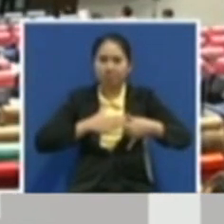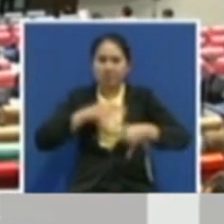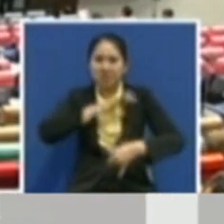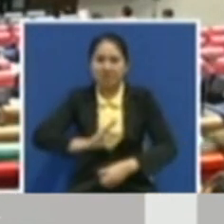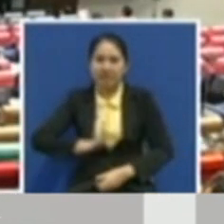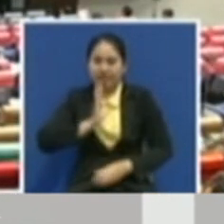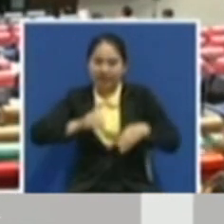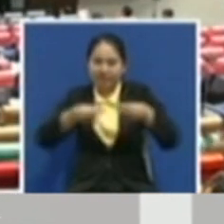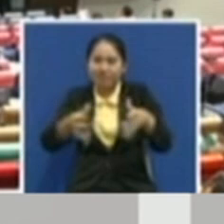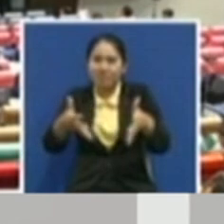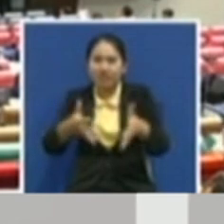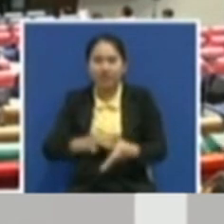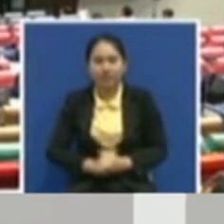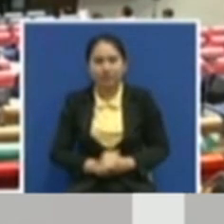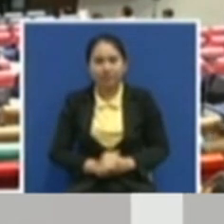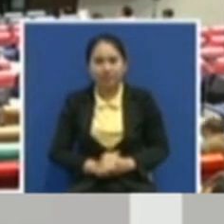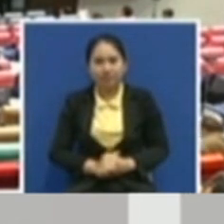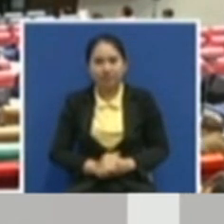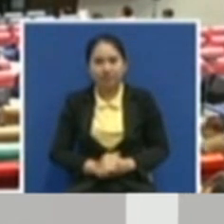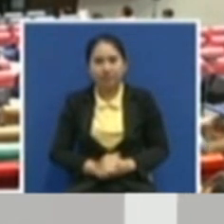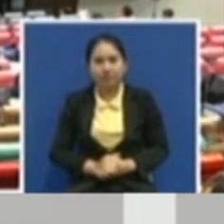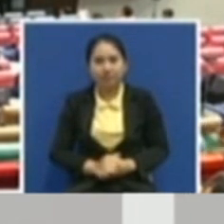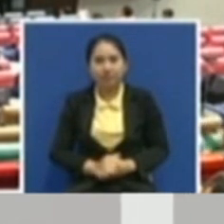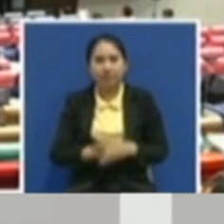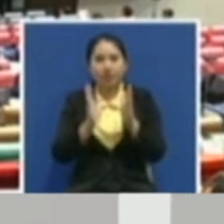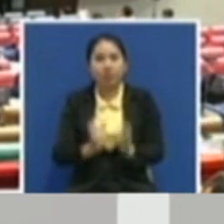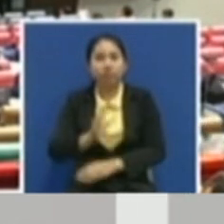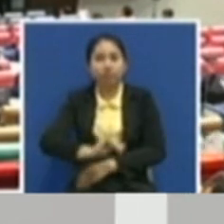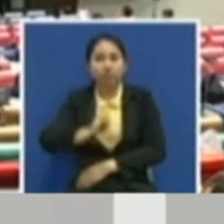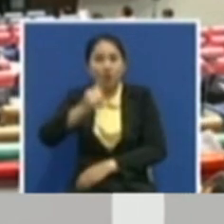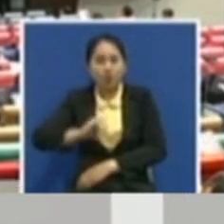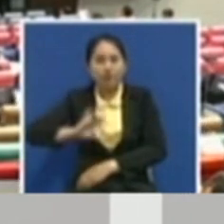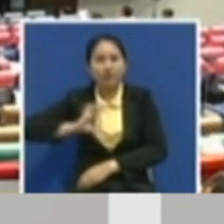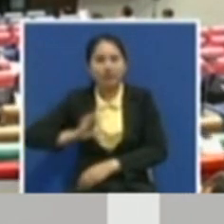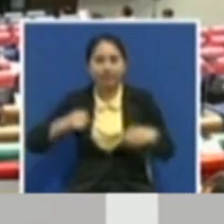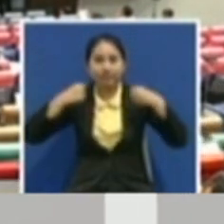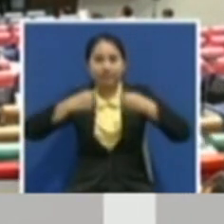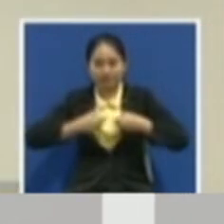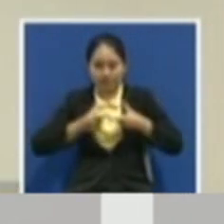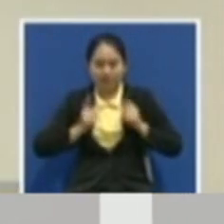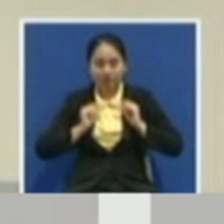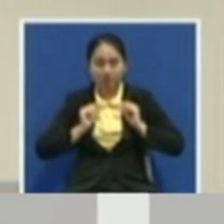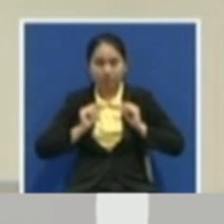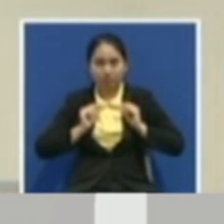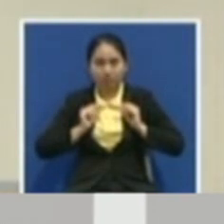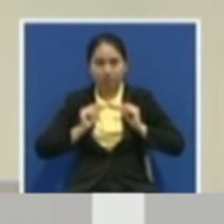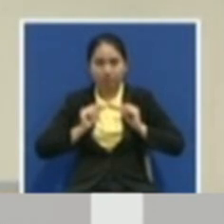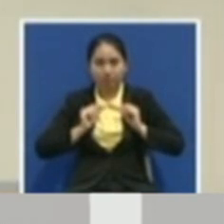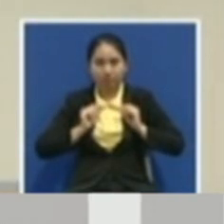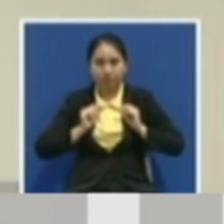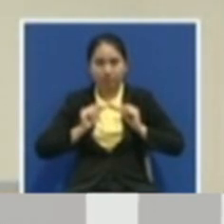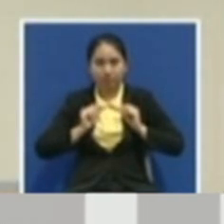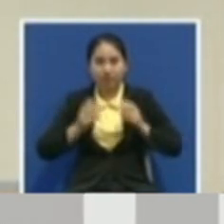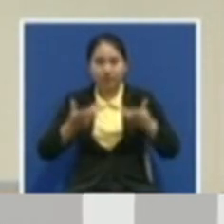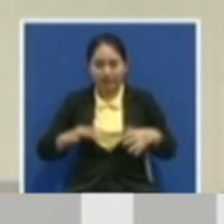อมเขาจักรวาลของเขาเป็นอย่างนั้น จักรวาลเขาเป็นอย่างนั้น เขาคิดว่าชาวบ้านคงอยากจะชอบที่แต่งตัวเรียบร้อยอะไรอย่างนั้น แล้วไอ้ที่ด่าวั